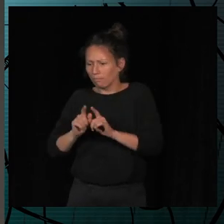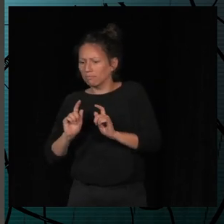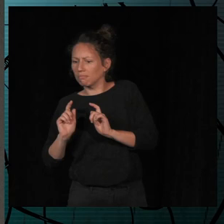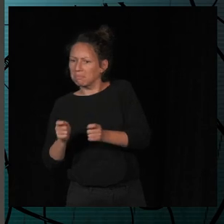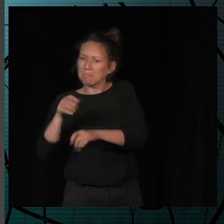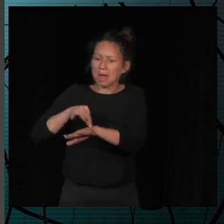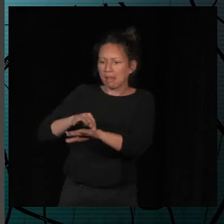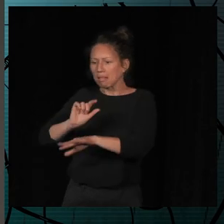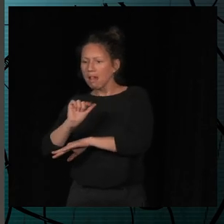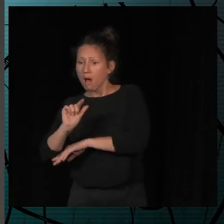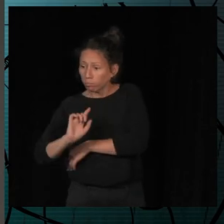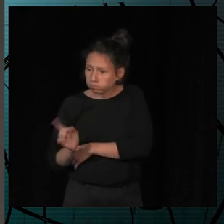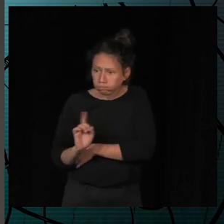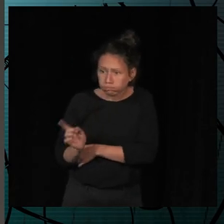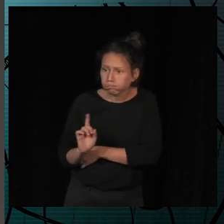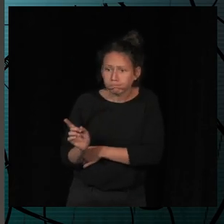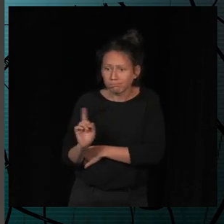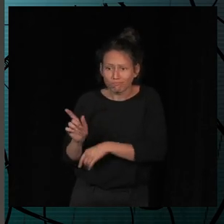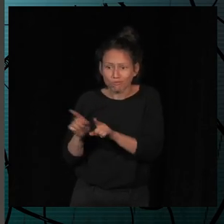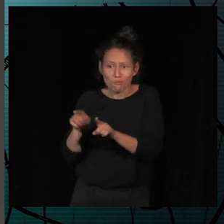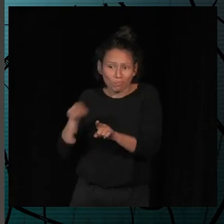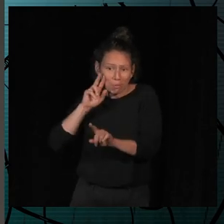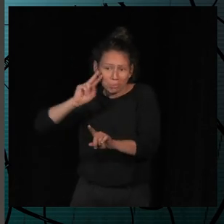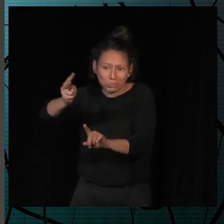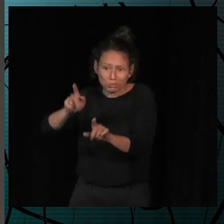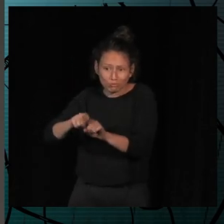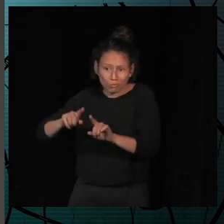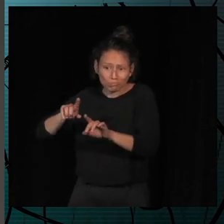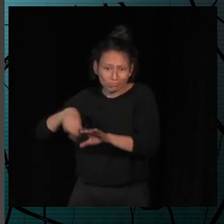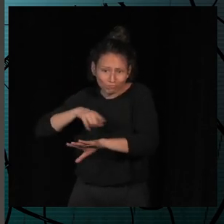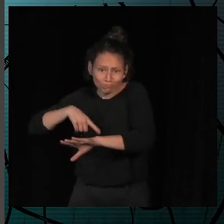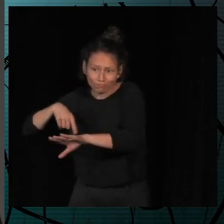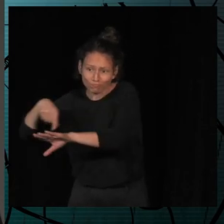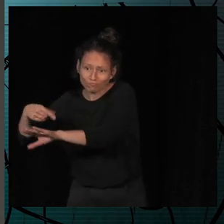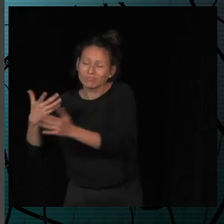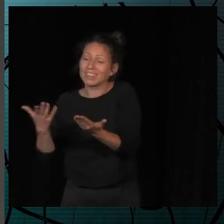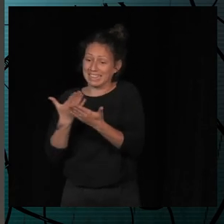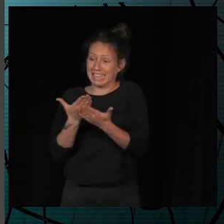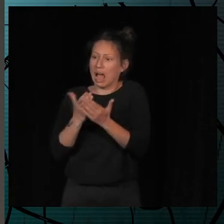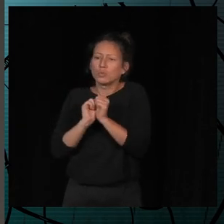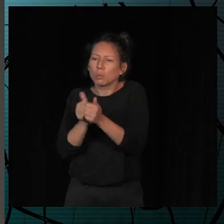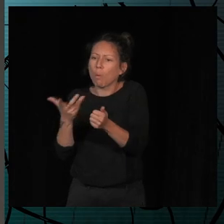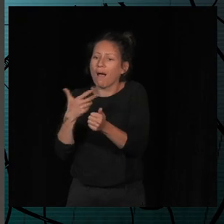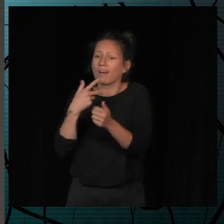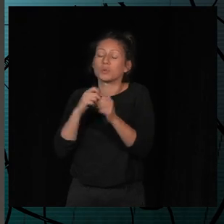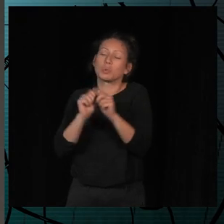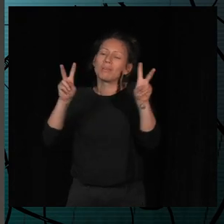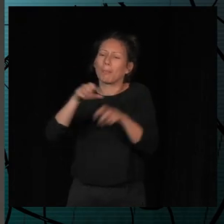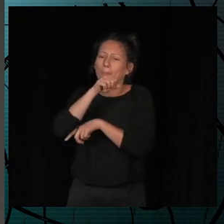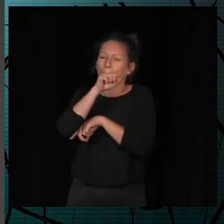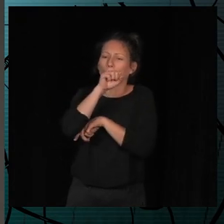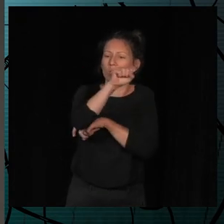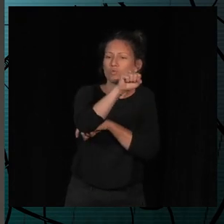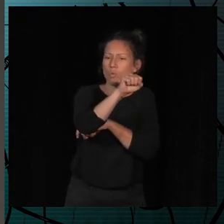excessif il peut relever ça a été très bien dit de la passion alors comment définir une passion ben la passion c'est la recherche du plaisir